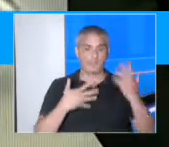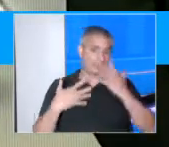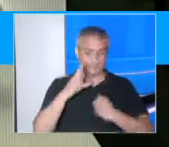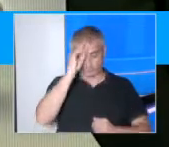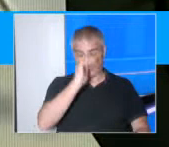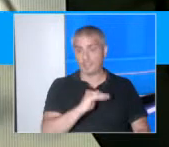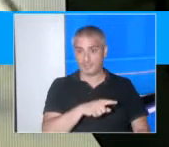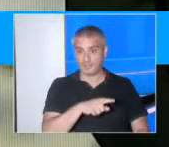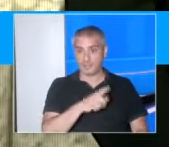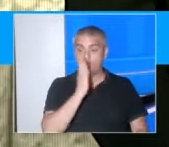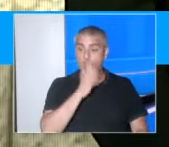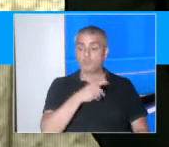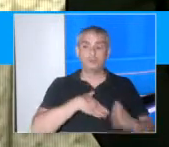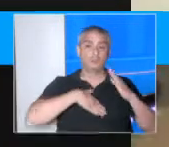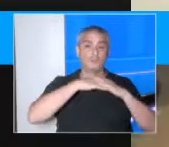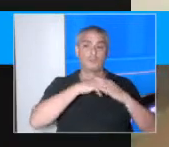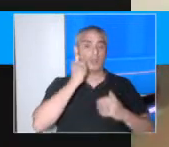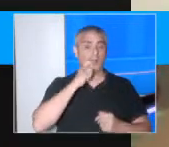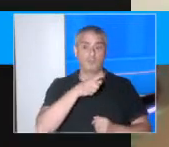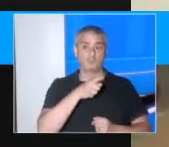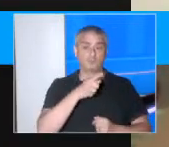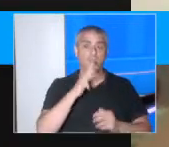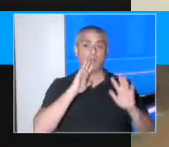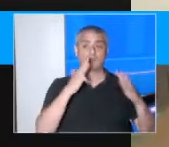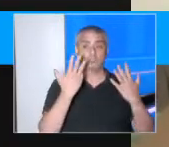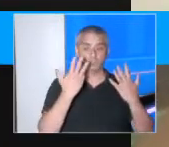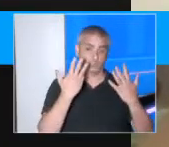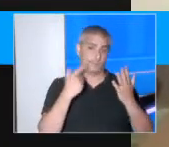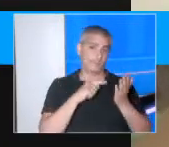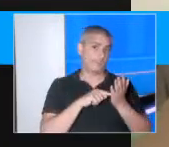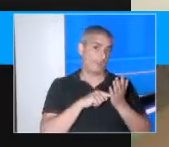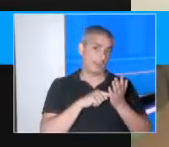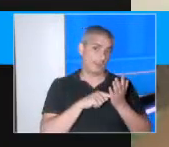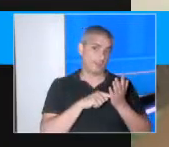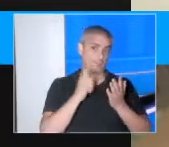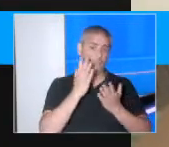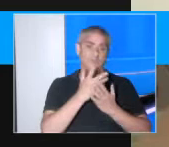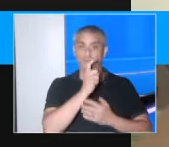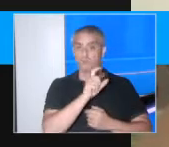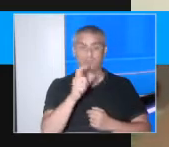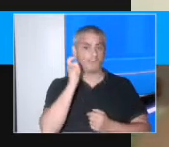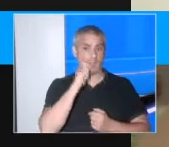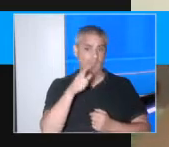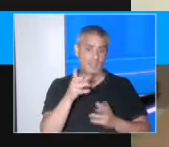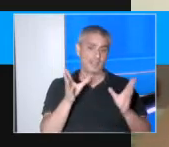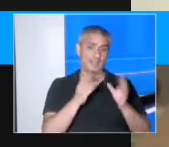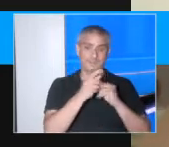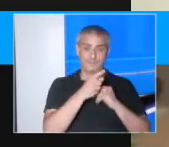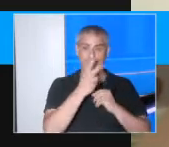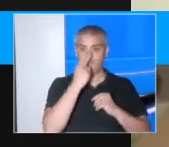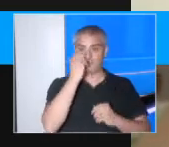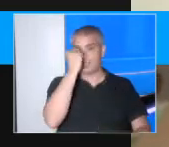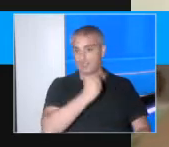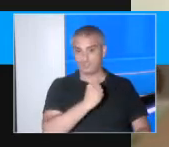קטין, שהעונש המרבי לעבירה הזאת זה 9 שנים, ומאחר הוא הורשע בעבירה הזאת יחד עם